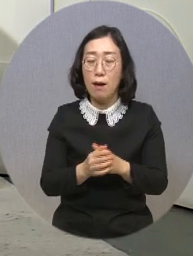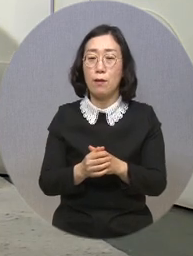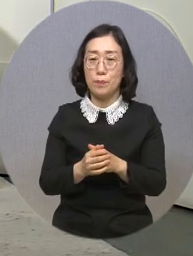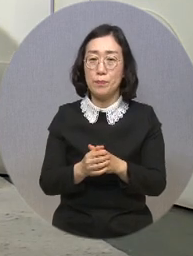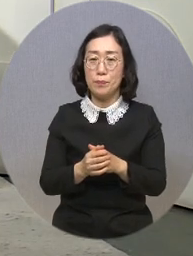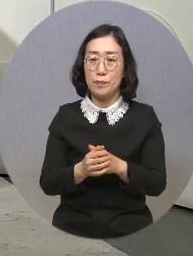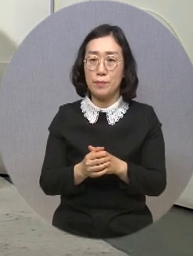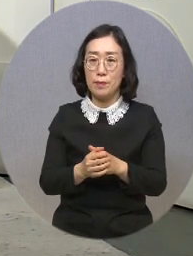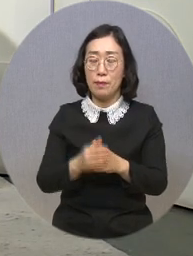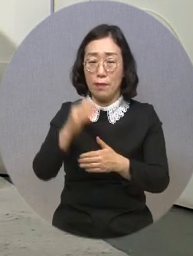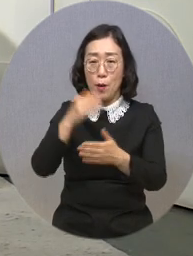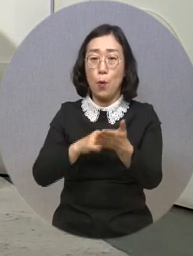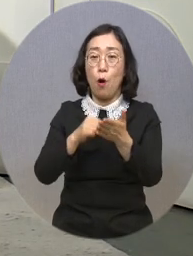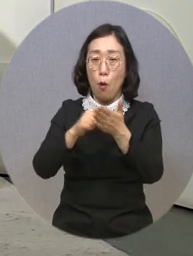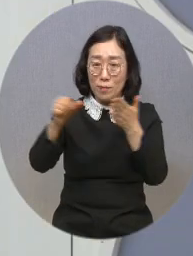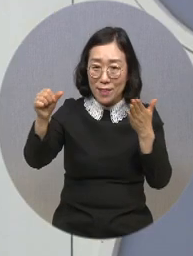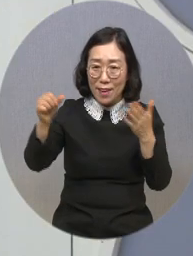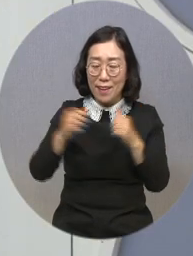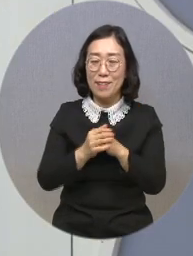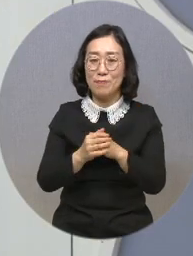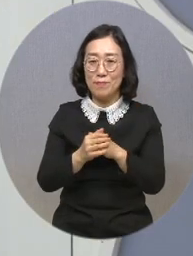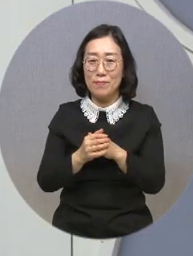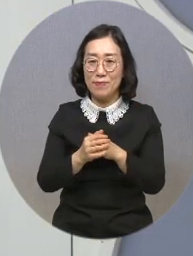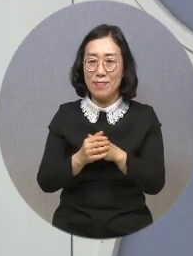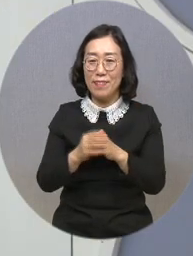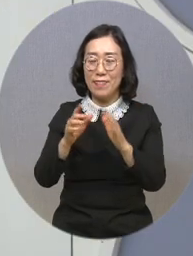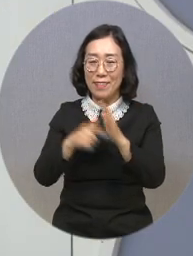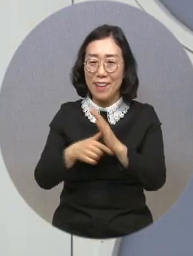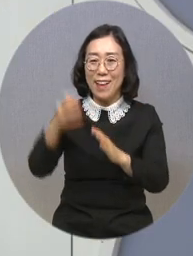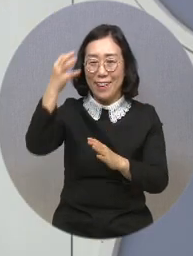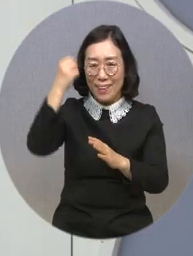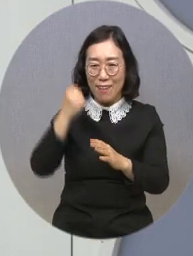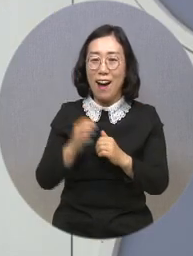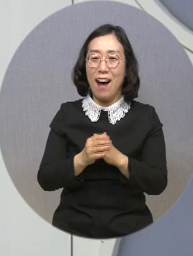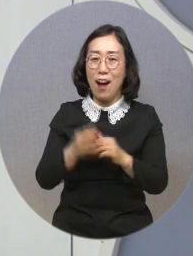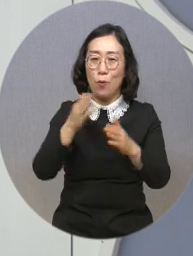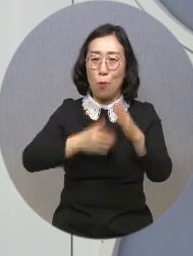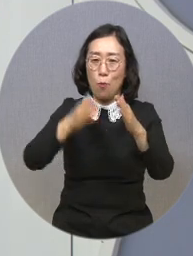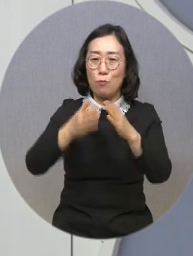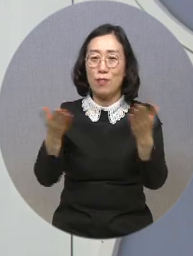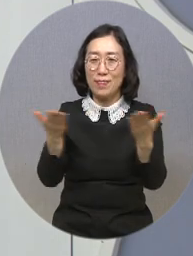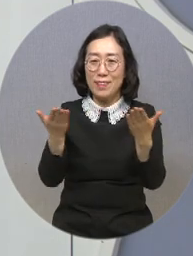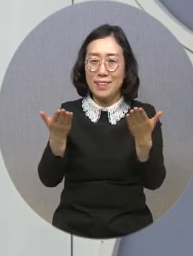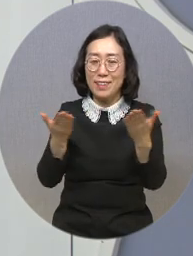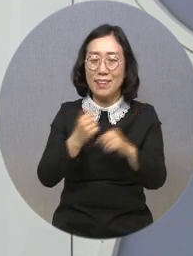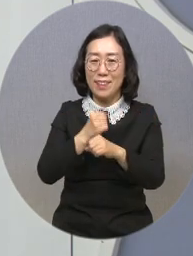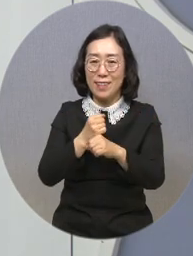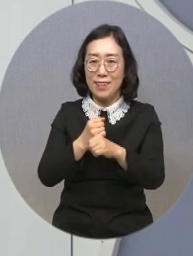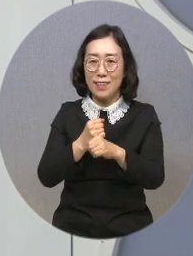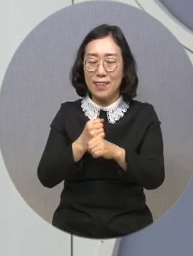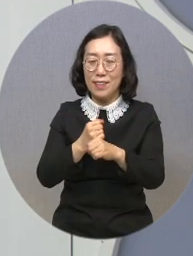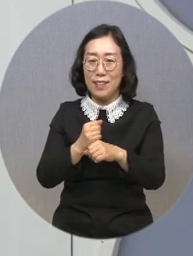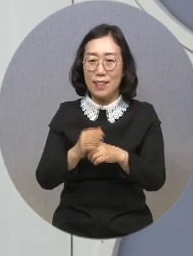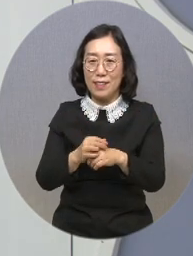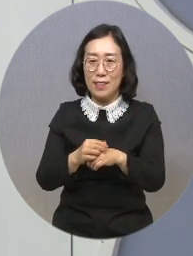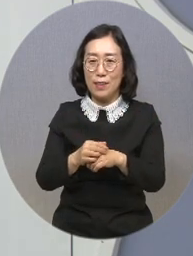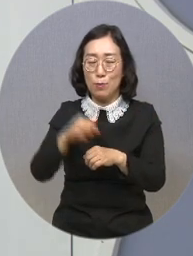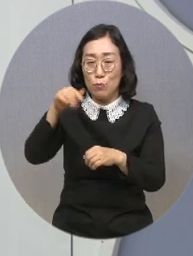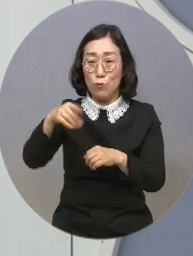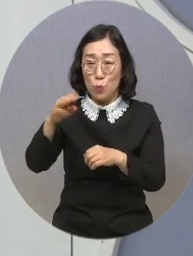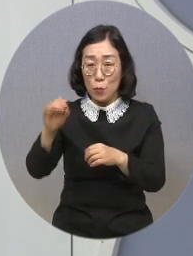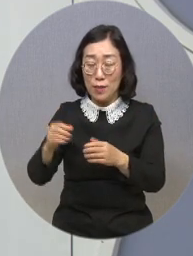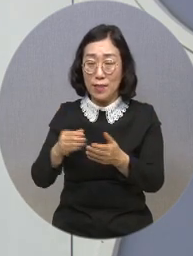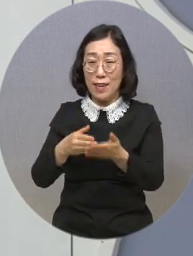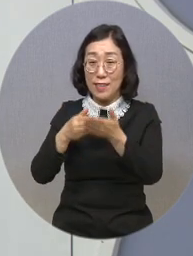그 기록을 없앴습니다. 아. 예, 그래서 이제 그게 기억에 남습니다. 제가 공무원하다가 그때 이제 부총리께 질의를